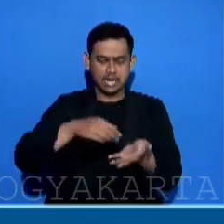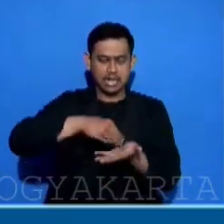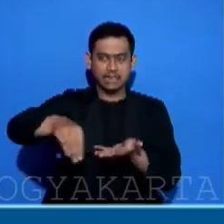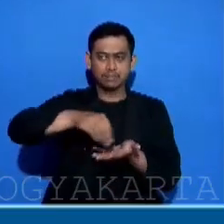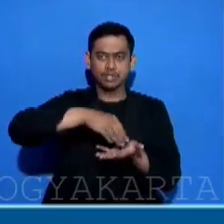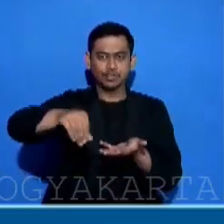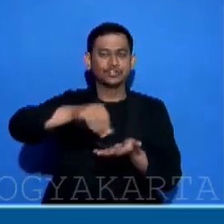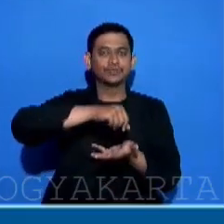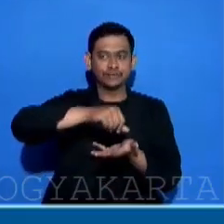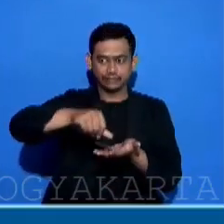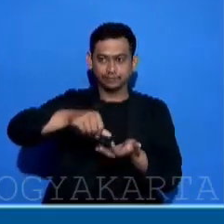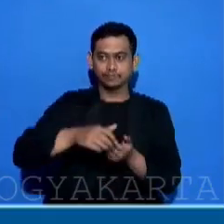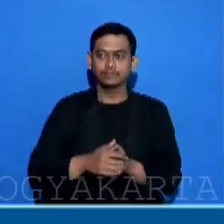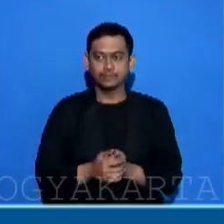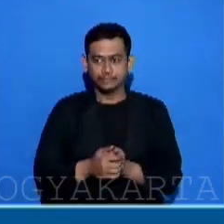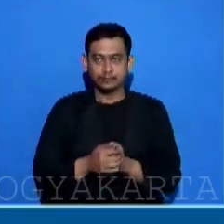angangang